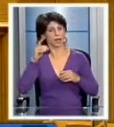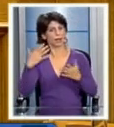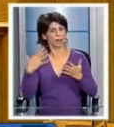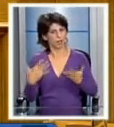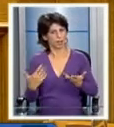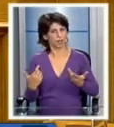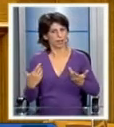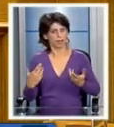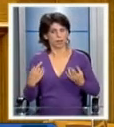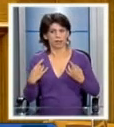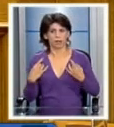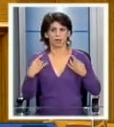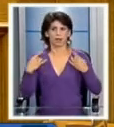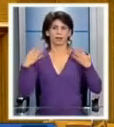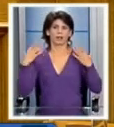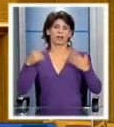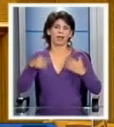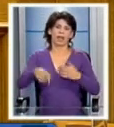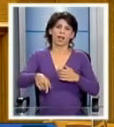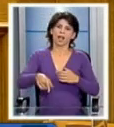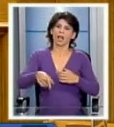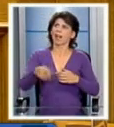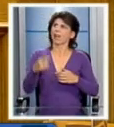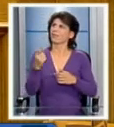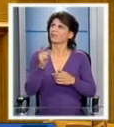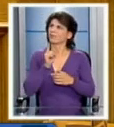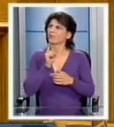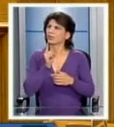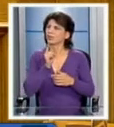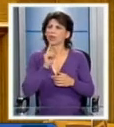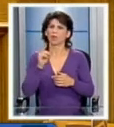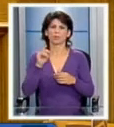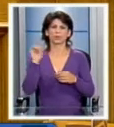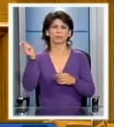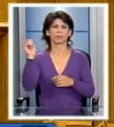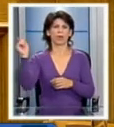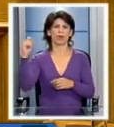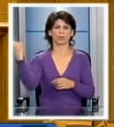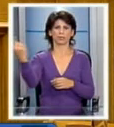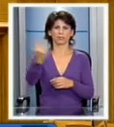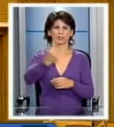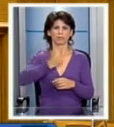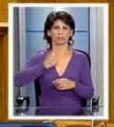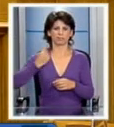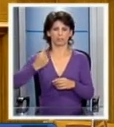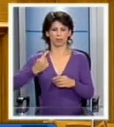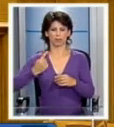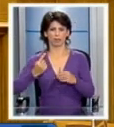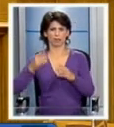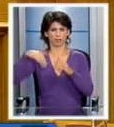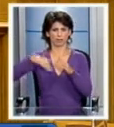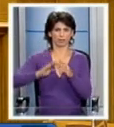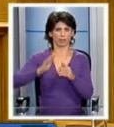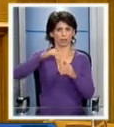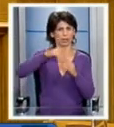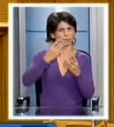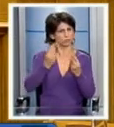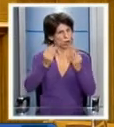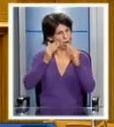κίνδυνο τιμαριοποίησης του πολιτικού τοπίου, θα εκπληρώσει μέσα στο πλαίσιο της